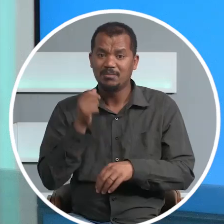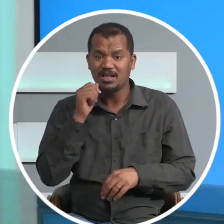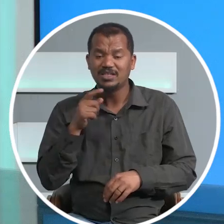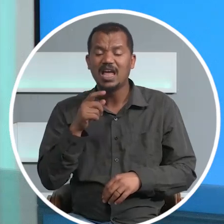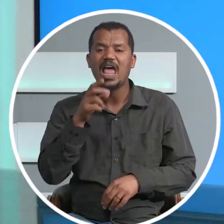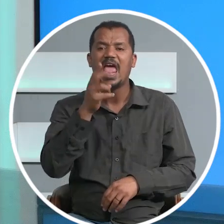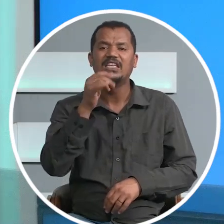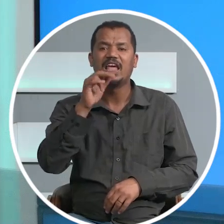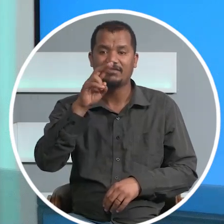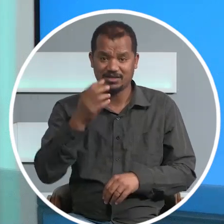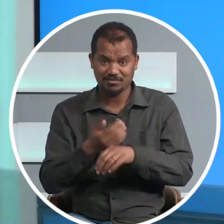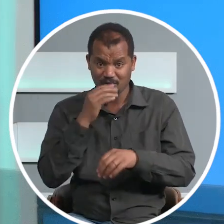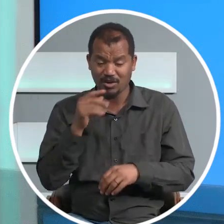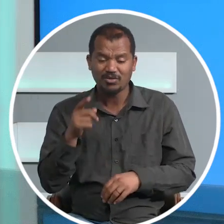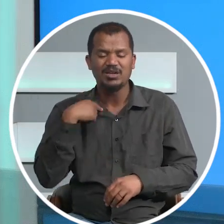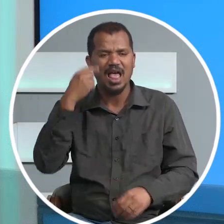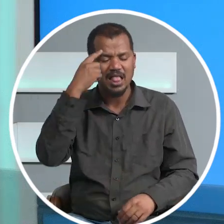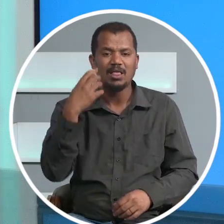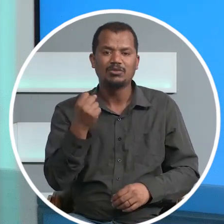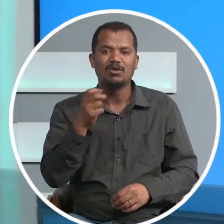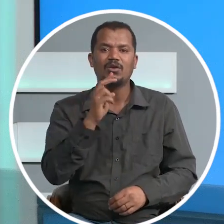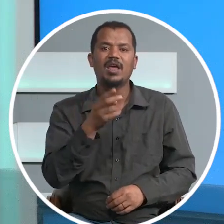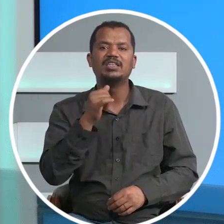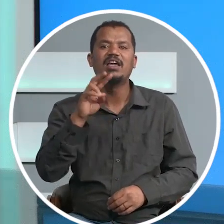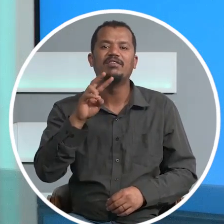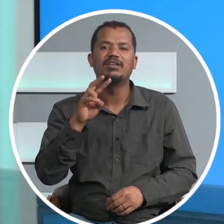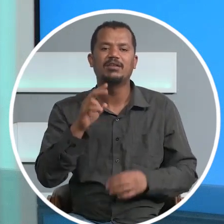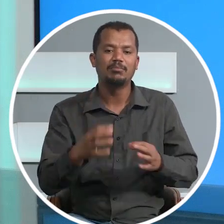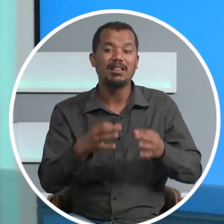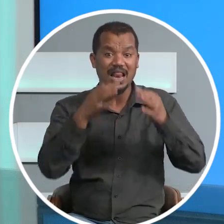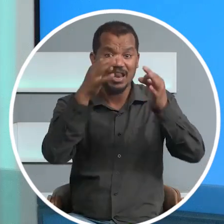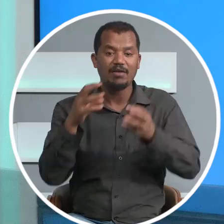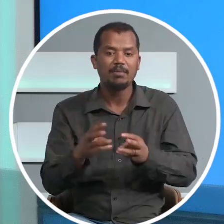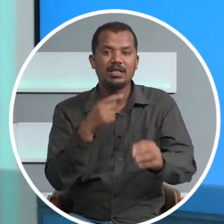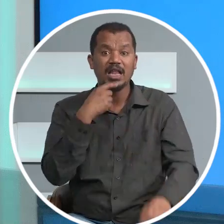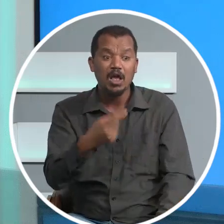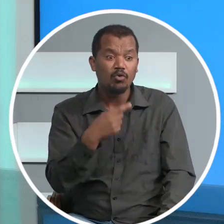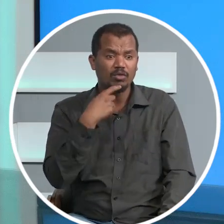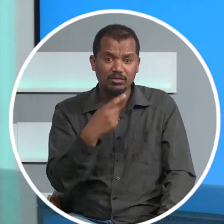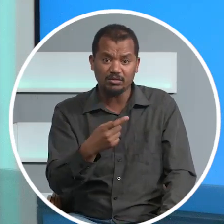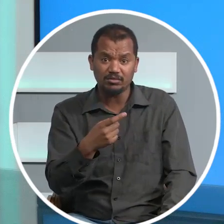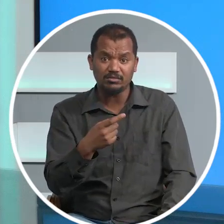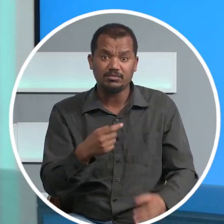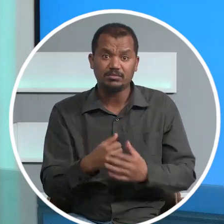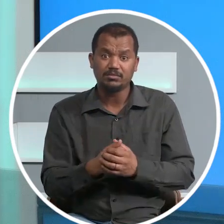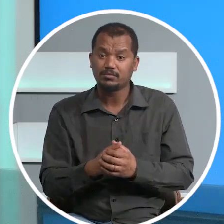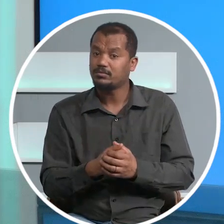ቀድም ካነሳሽ ከኤችአይቪ ጋር አስተውሳለሁ ኤችአይቪን እኮ መተላለፊያውን መንገድ ተነግሮ እንኳን ሰዎች